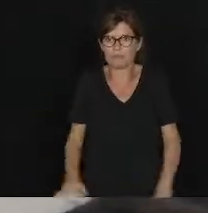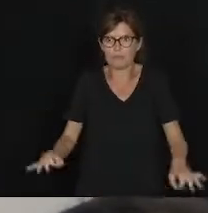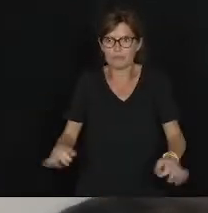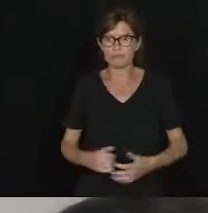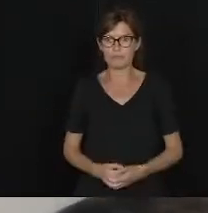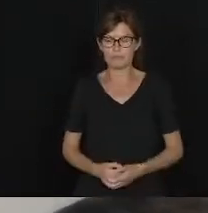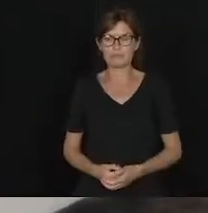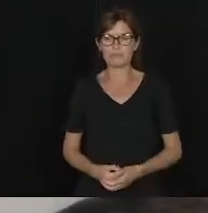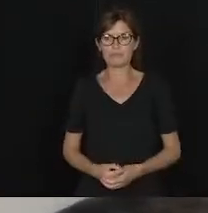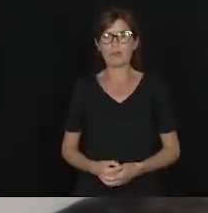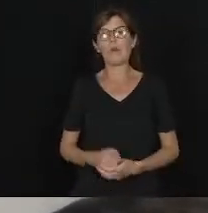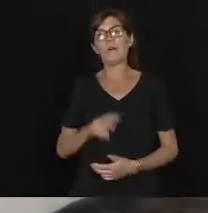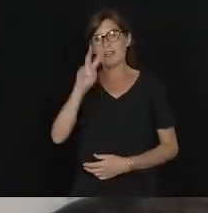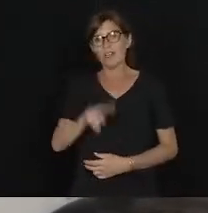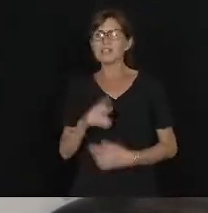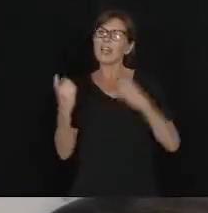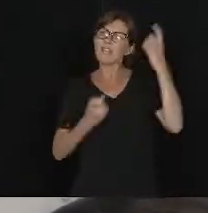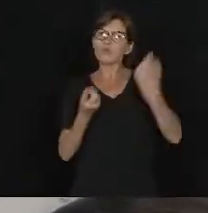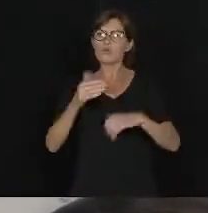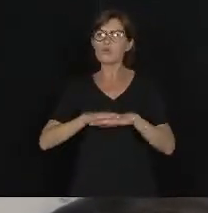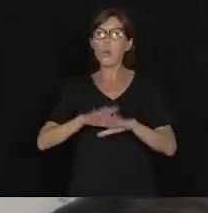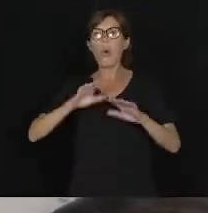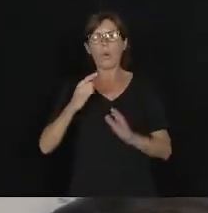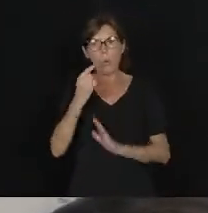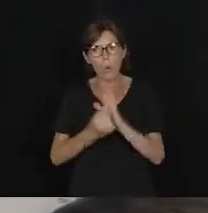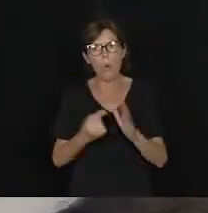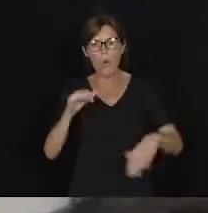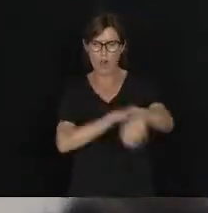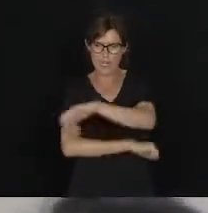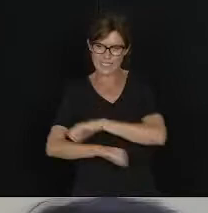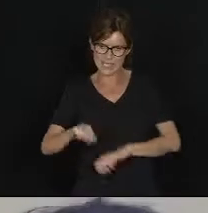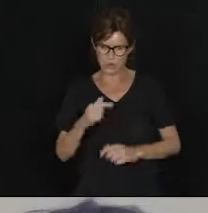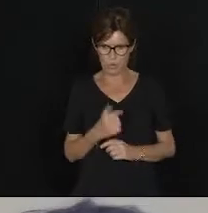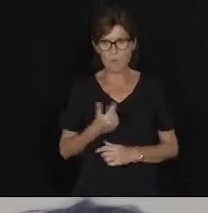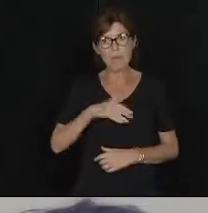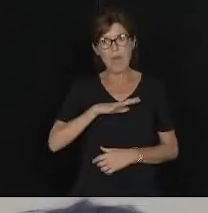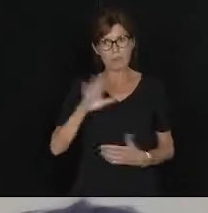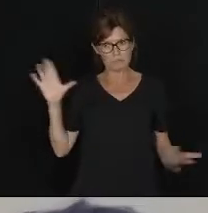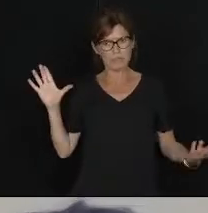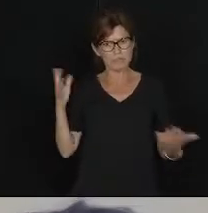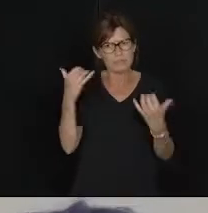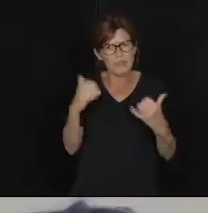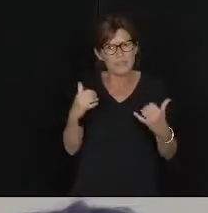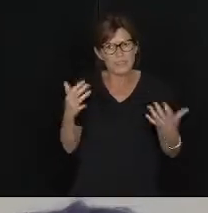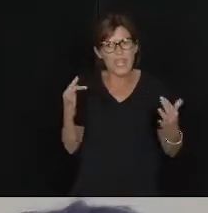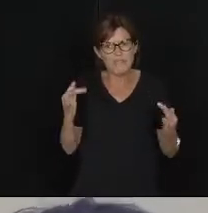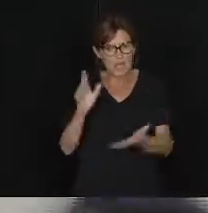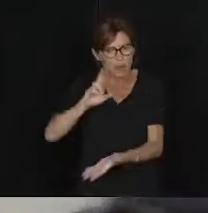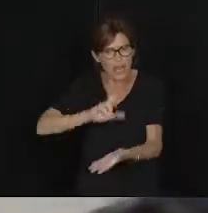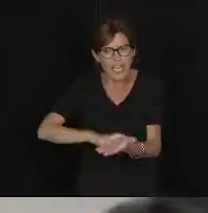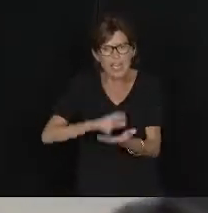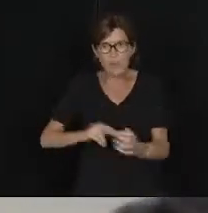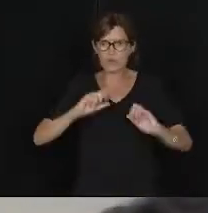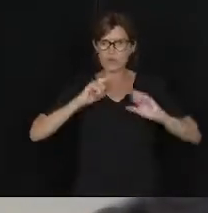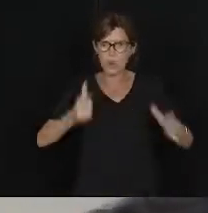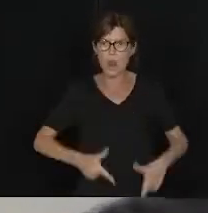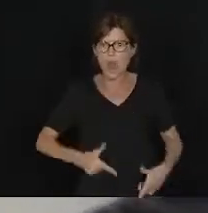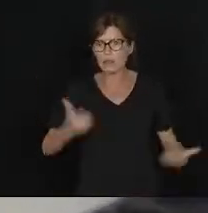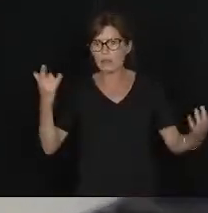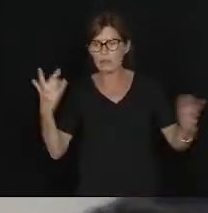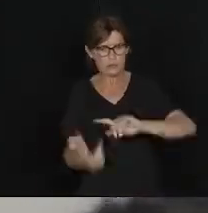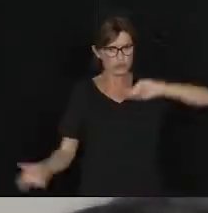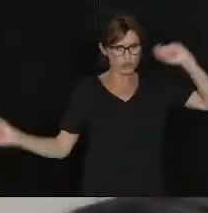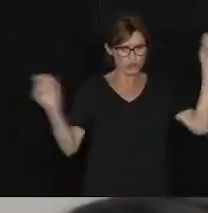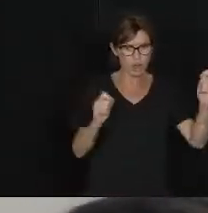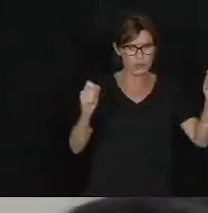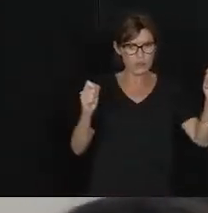des réagencements, et une question demeure, c'est que reste-t-il de ces bouleversements des temps scolaires une fois la paix